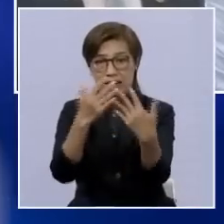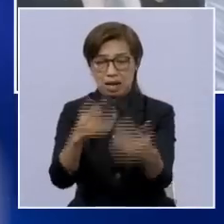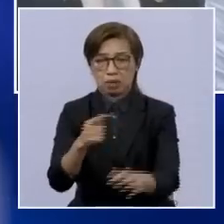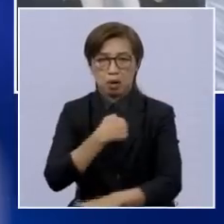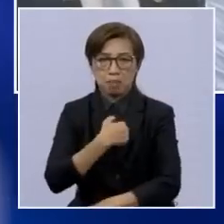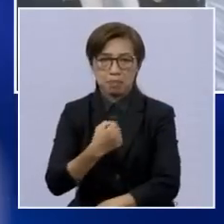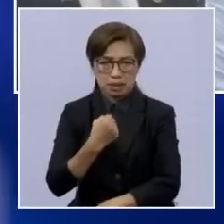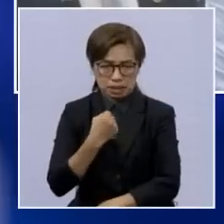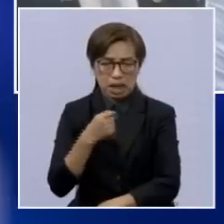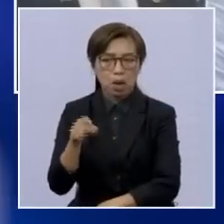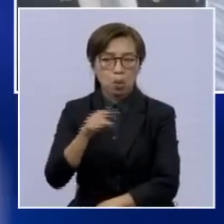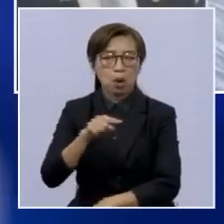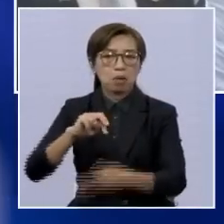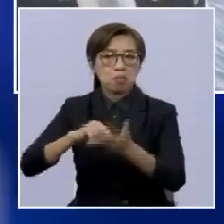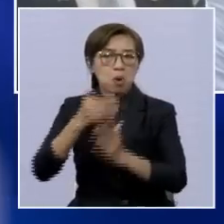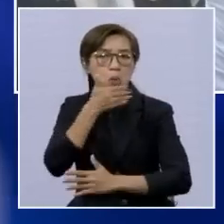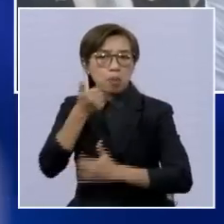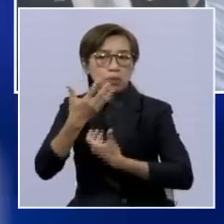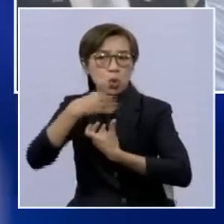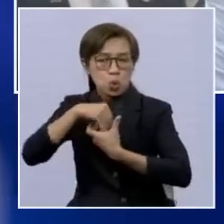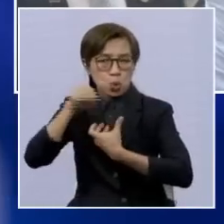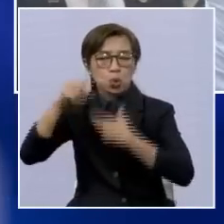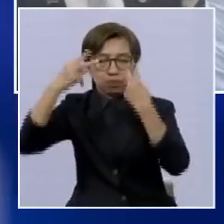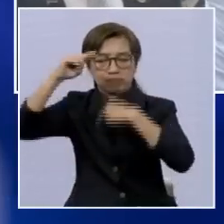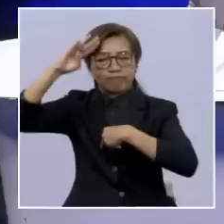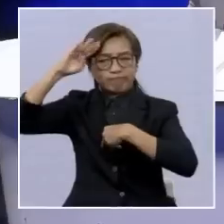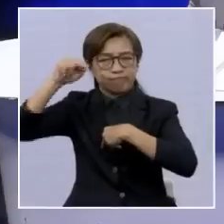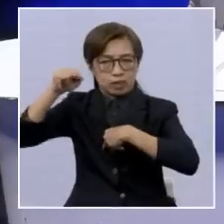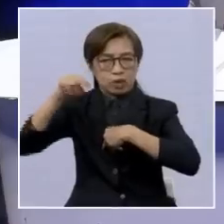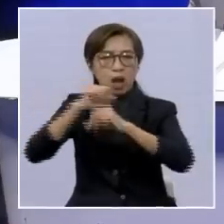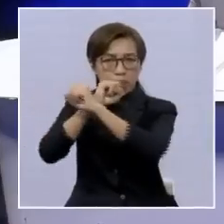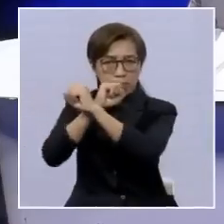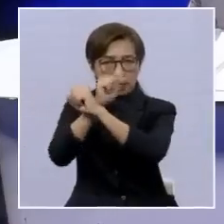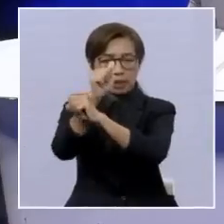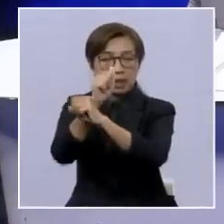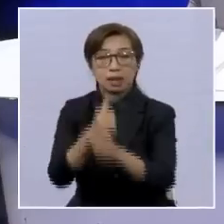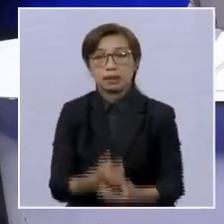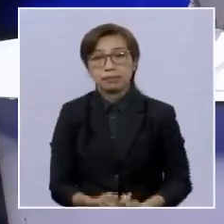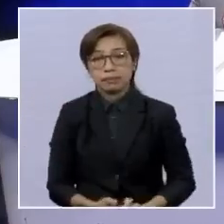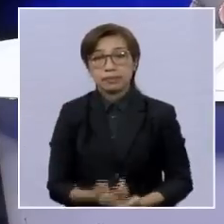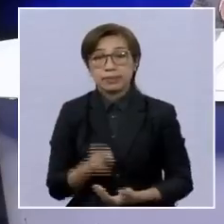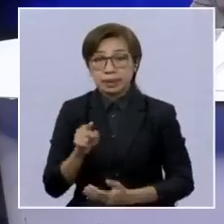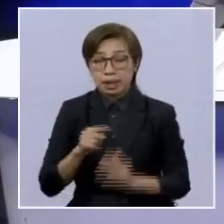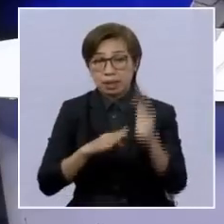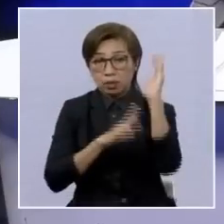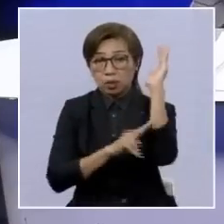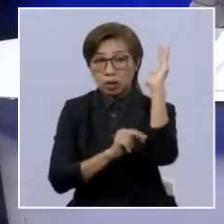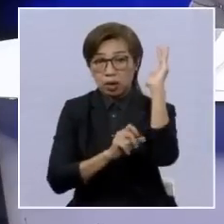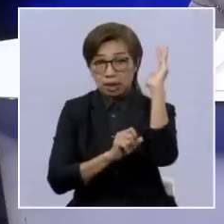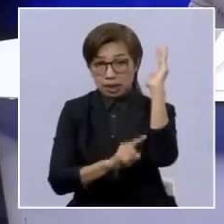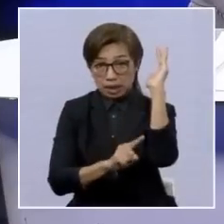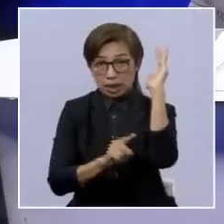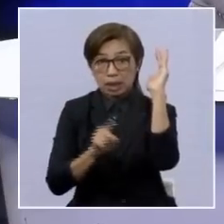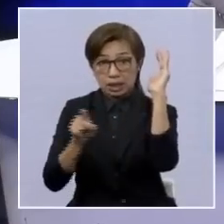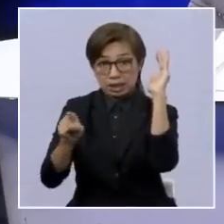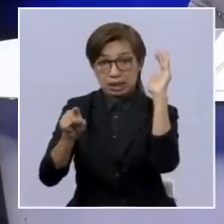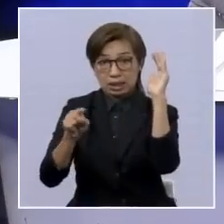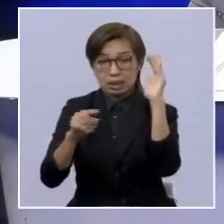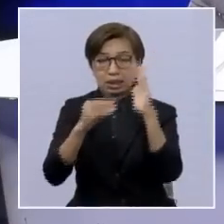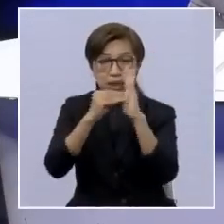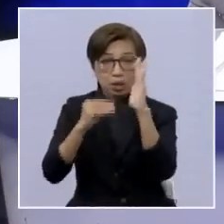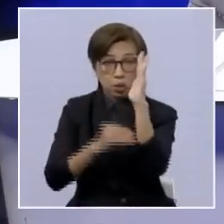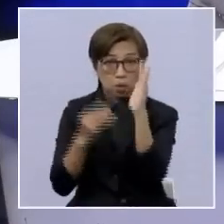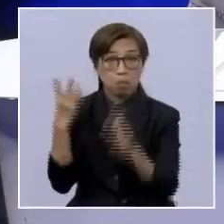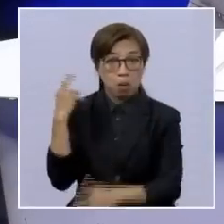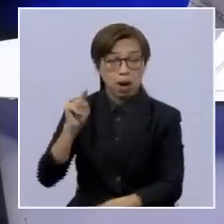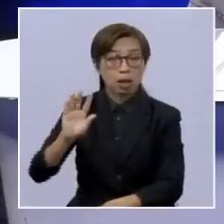ว่าก็เชื่อมั่นในความดีจะคุ้มครองพลเอกประยุทธ์นะฮะทีนี้การลงพื้นที่จังหวัดนครศรีธรรมราชของพลเอกประยุทธ์เนี่ยถ้